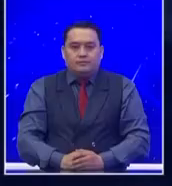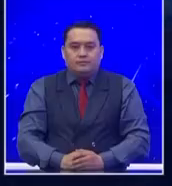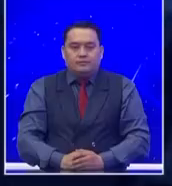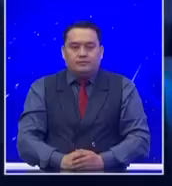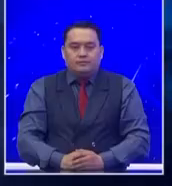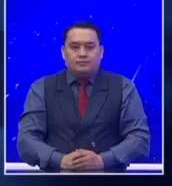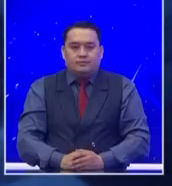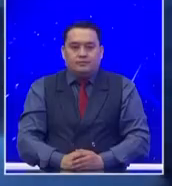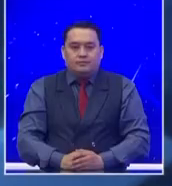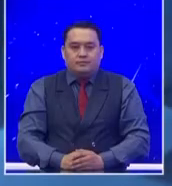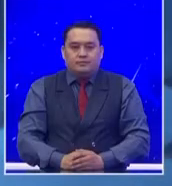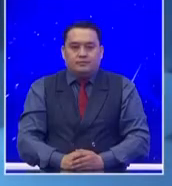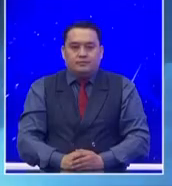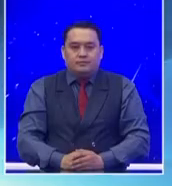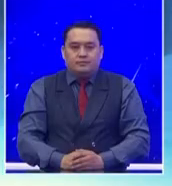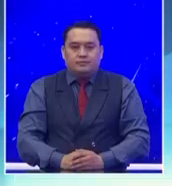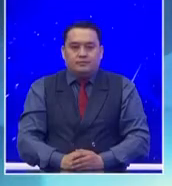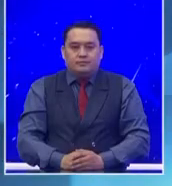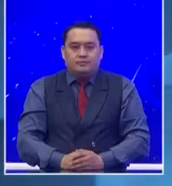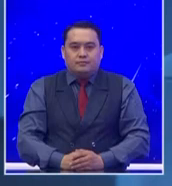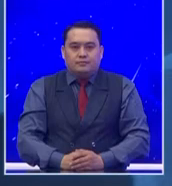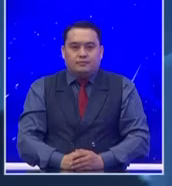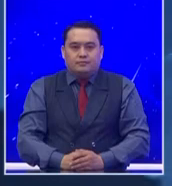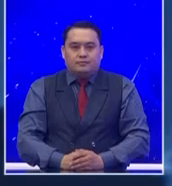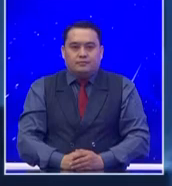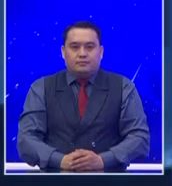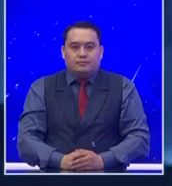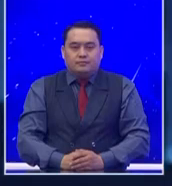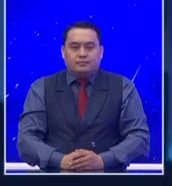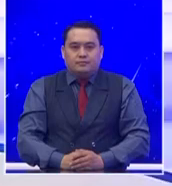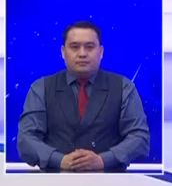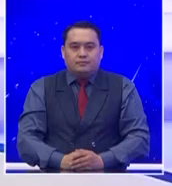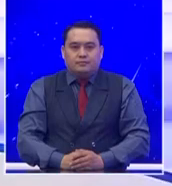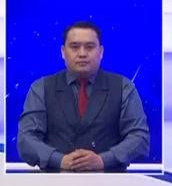зажимах она уже с ланчем кензи телекомпании а жить с он талды-курган